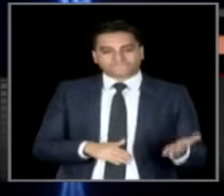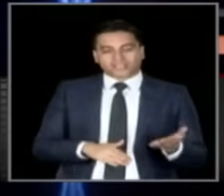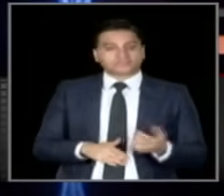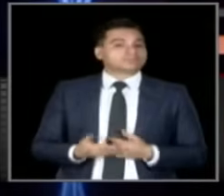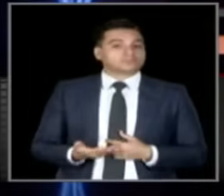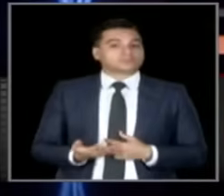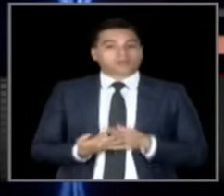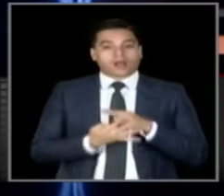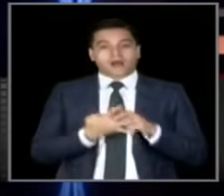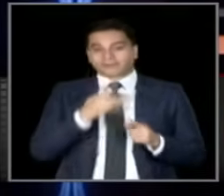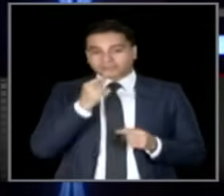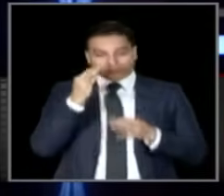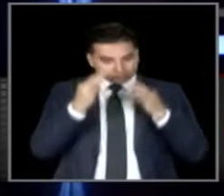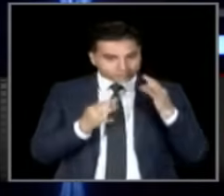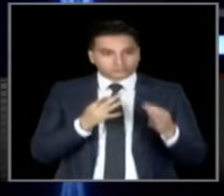أربع